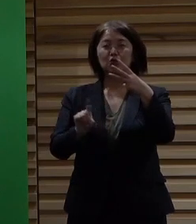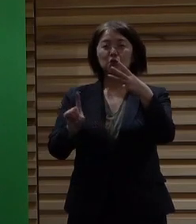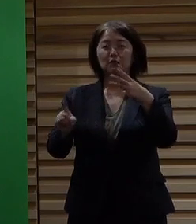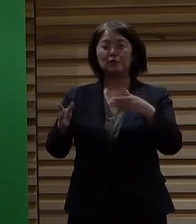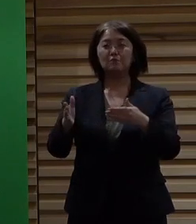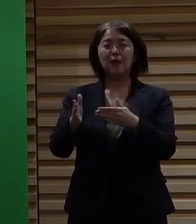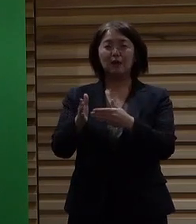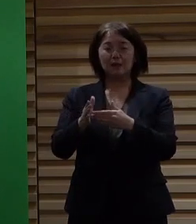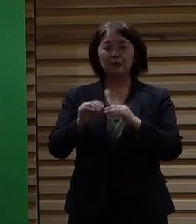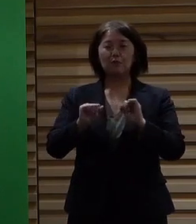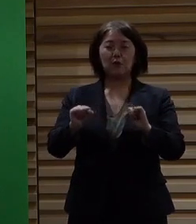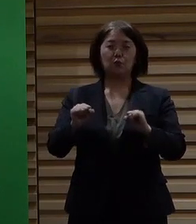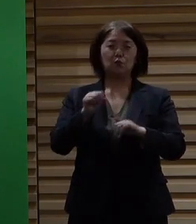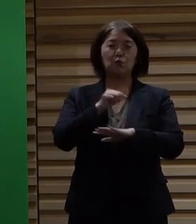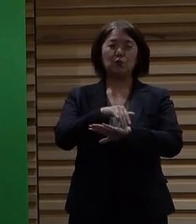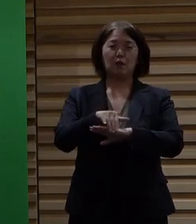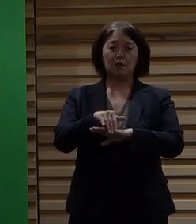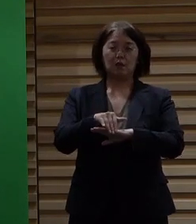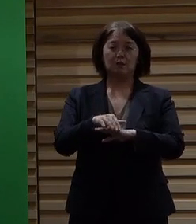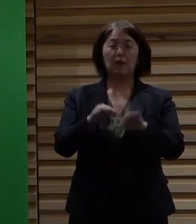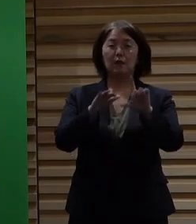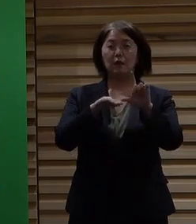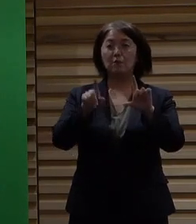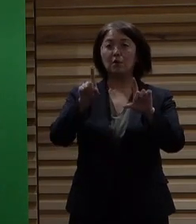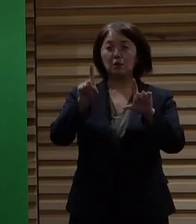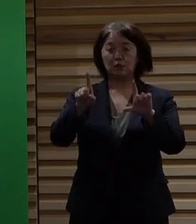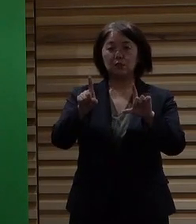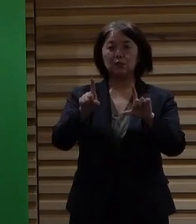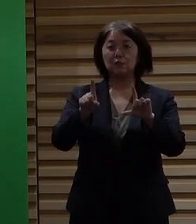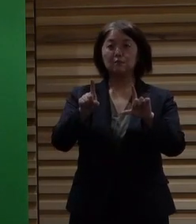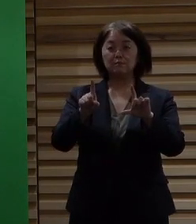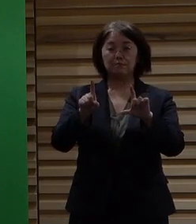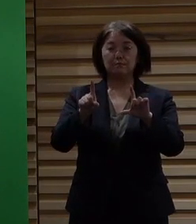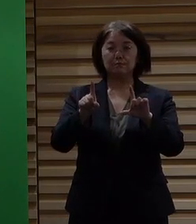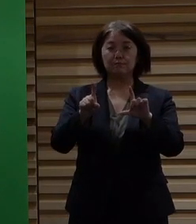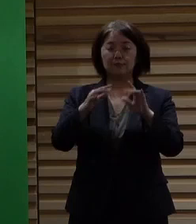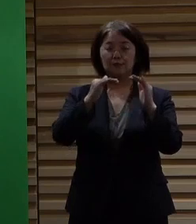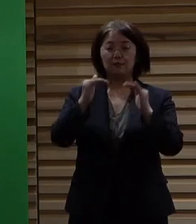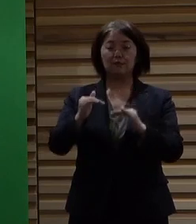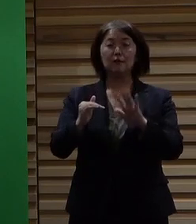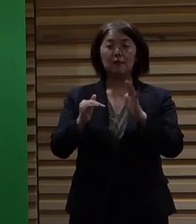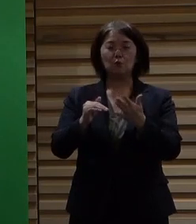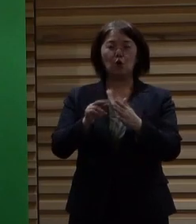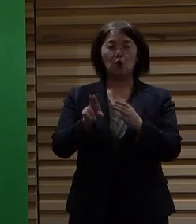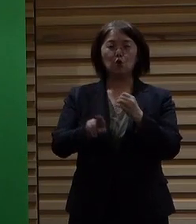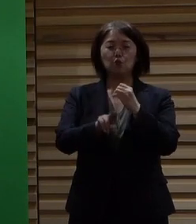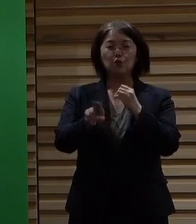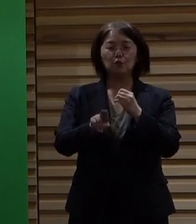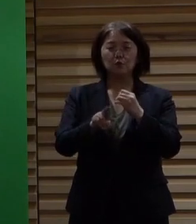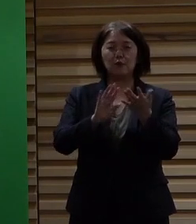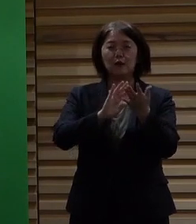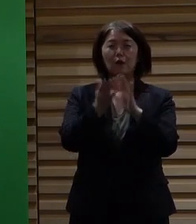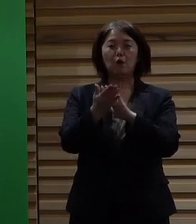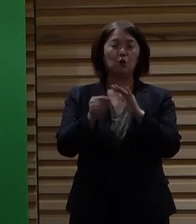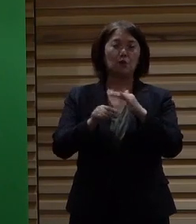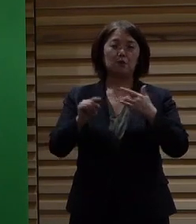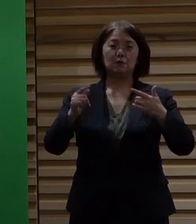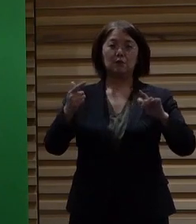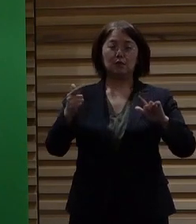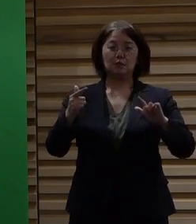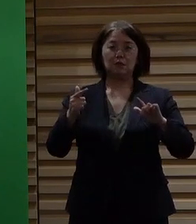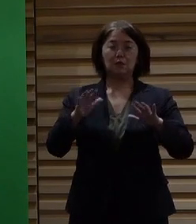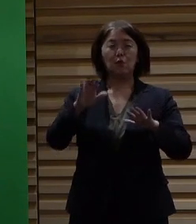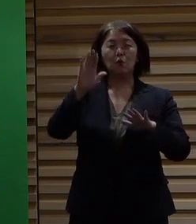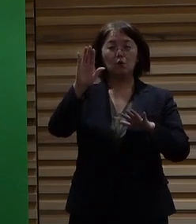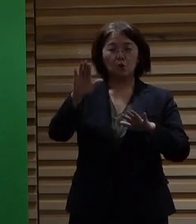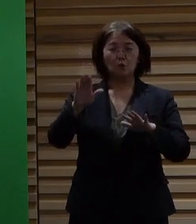。さらにレベル1に移行してもウイルスの特性が急に変わることはありません。これからはウィズコロナの社会